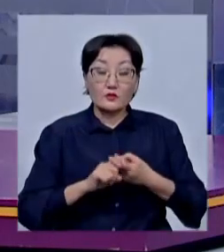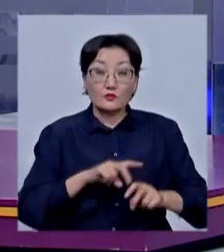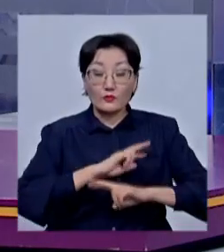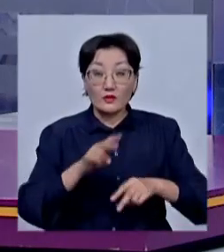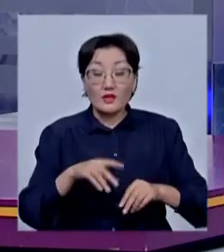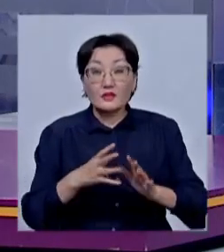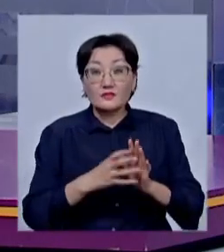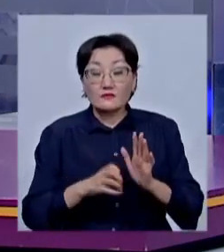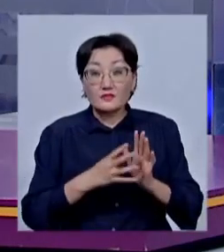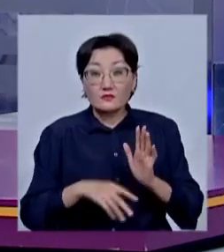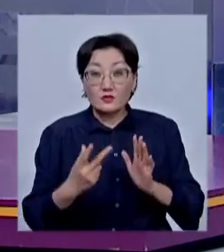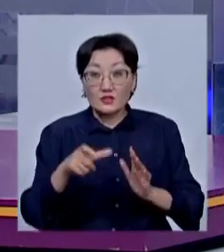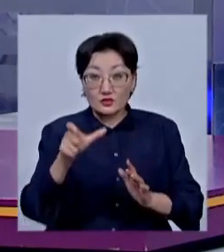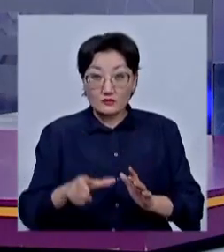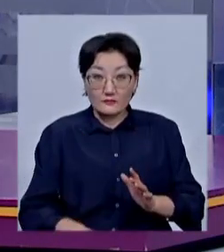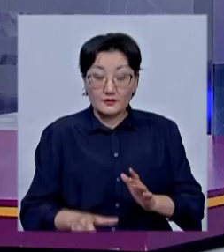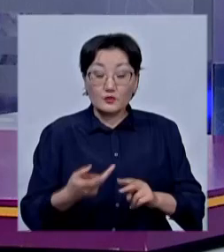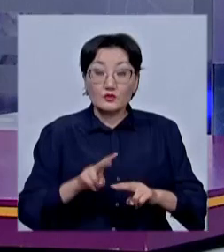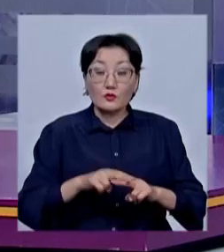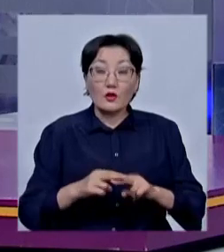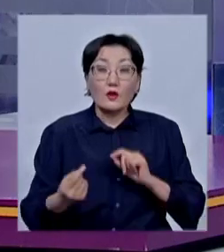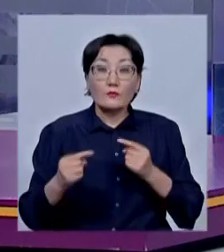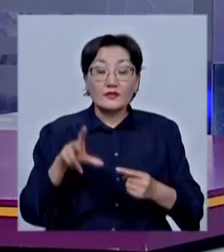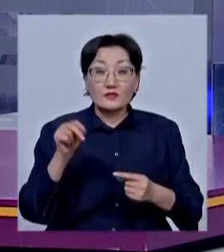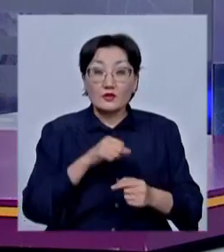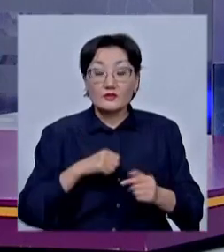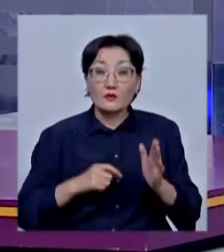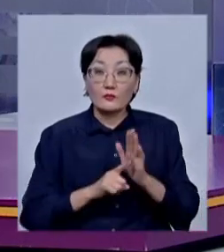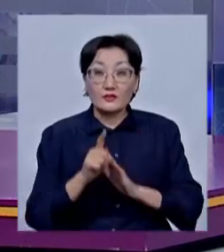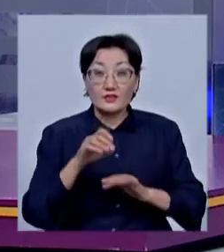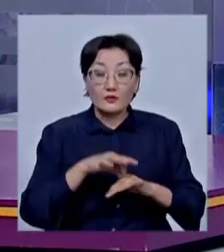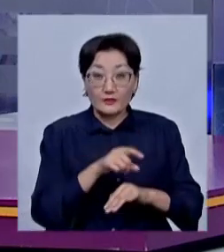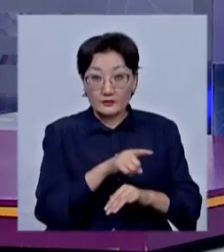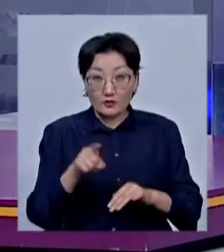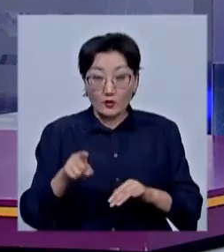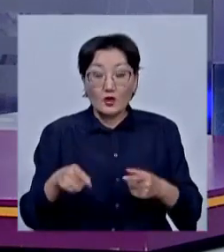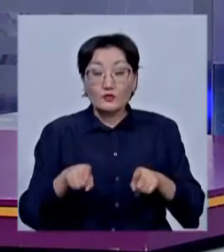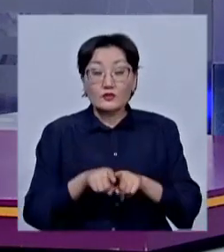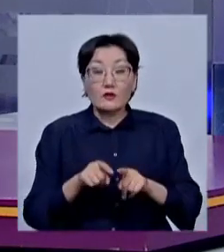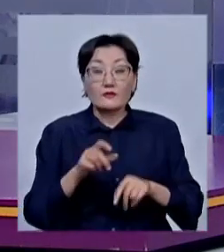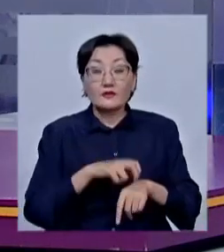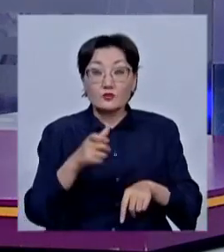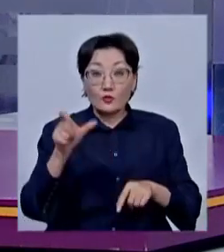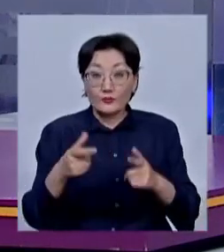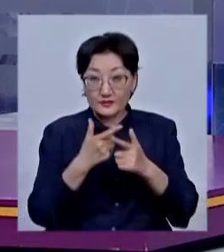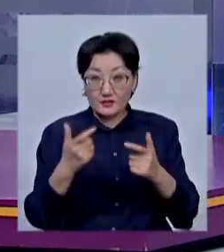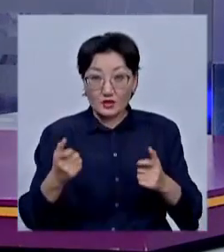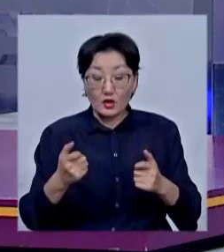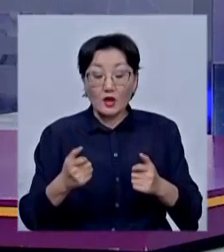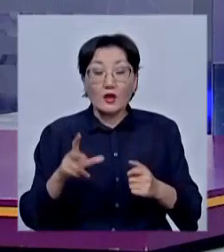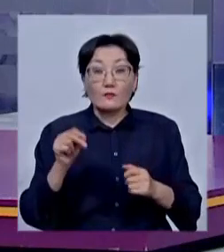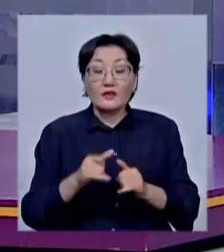скончались 993 человека. Это антирекорд с самого начала пандемии. В то же время врачи сообщают, что